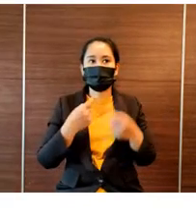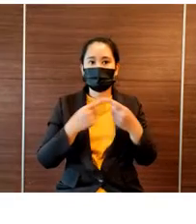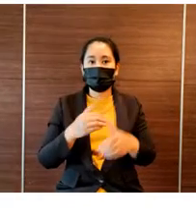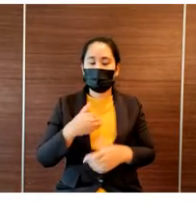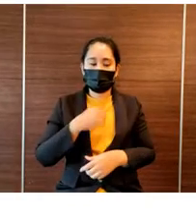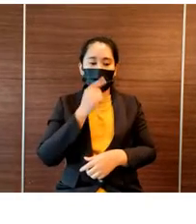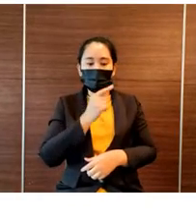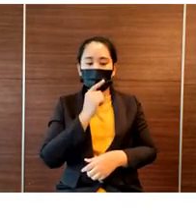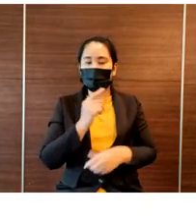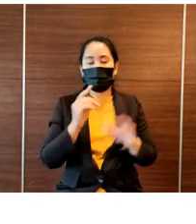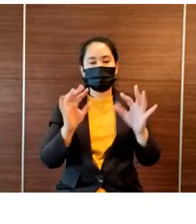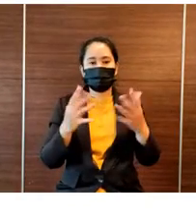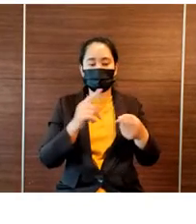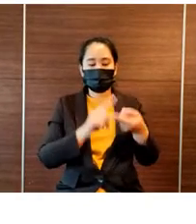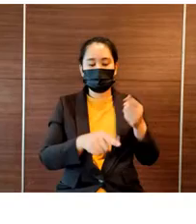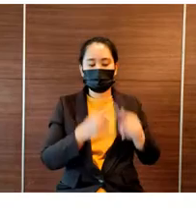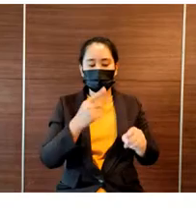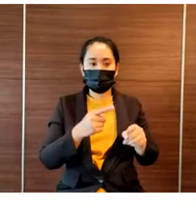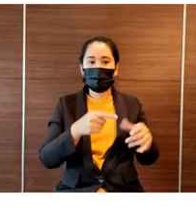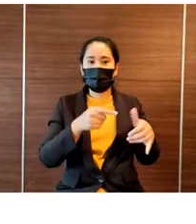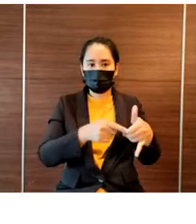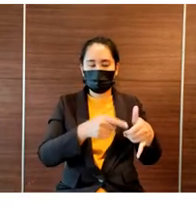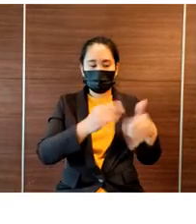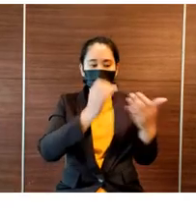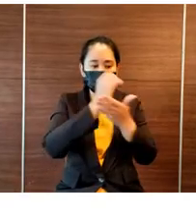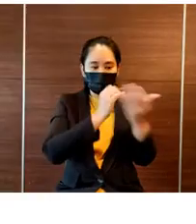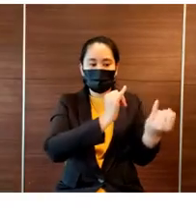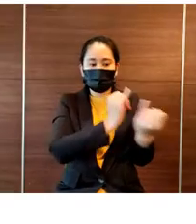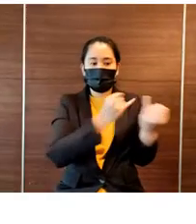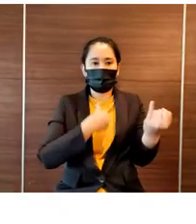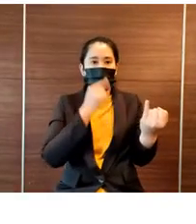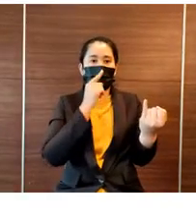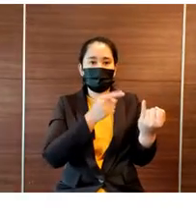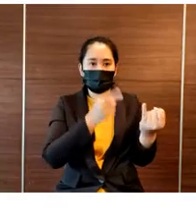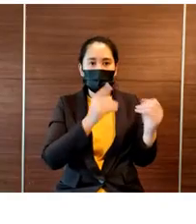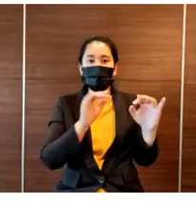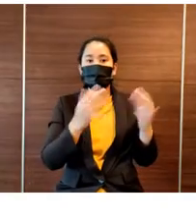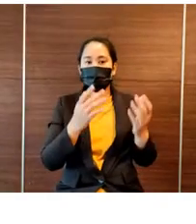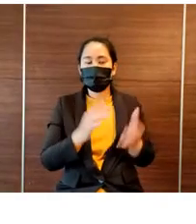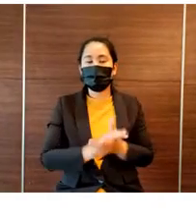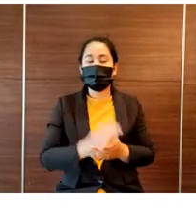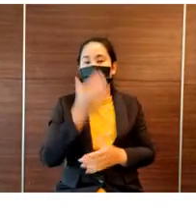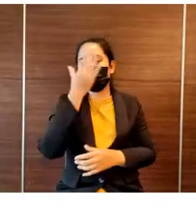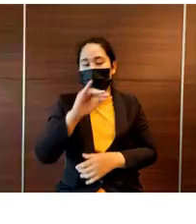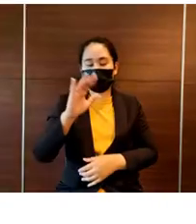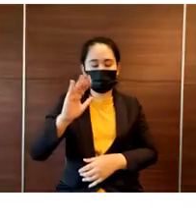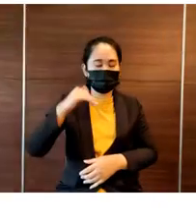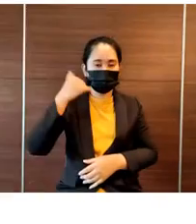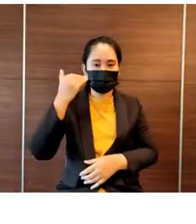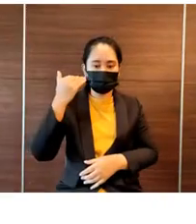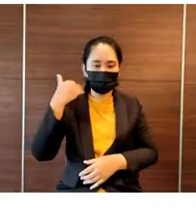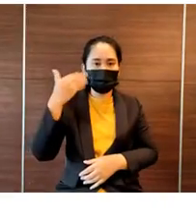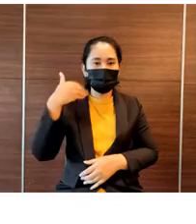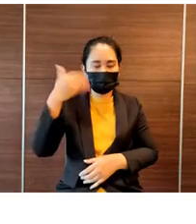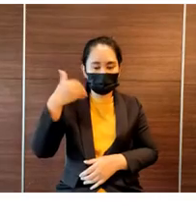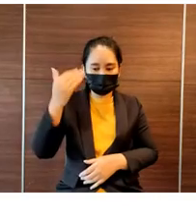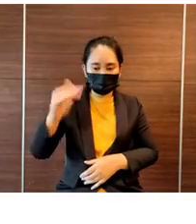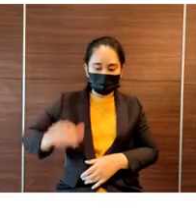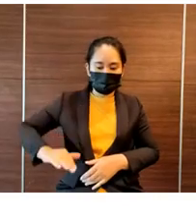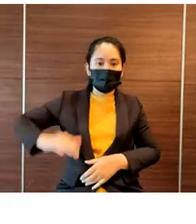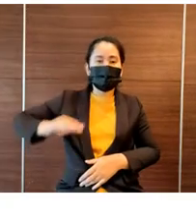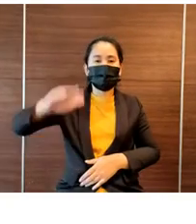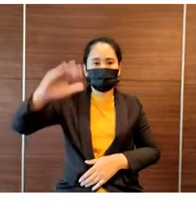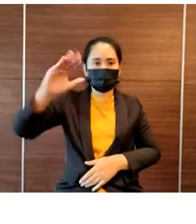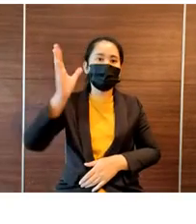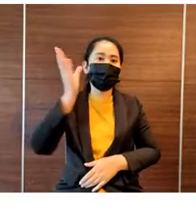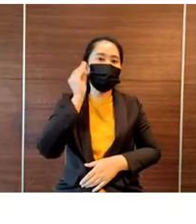ษเพื่อนเราที่เป็นปีศาจนะเพราะว่าแหมตลอดตั้งแต่เล็กจนโตเราก็ได้ยินมาตลอดเนาะว่าอย่าไปยุ่งเกี่ย